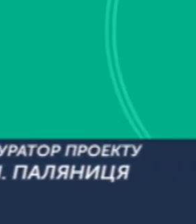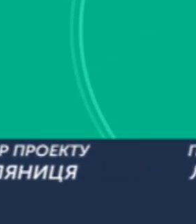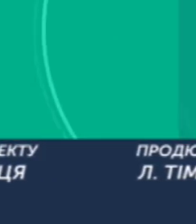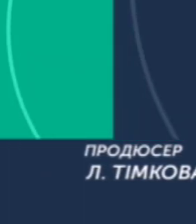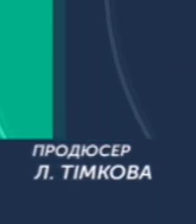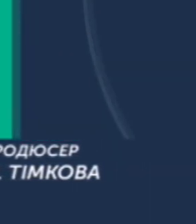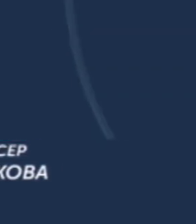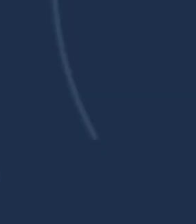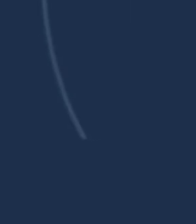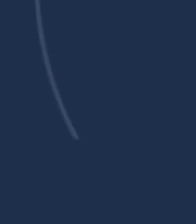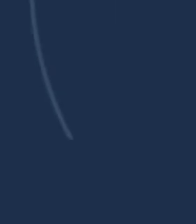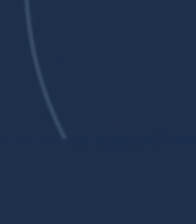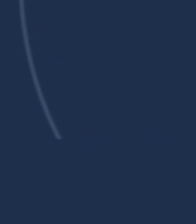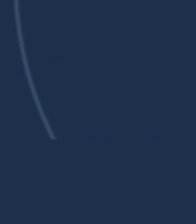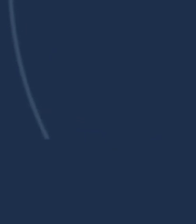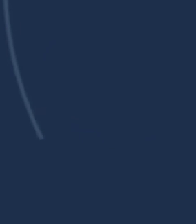Дякую.